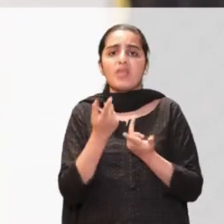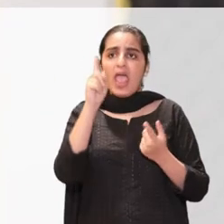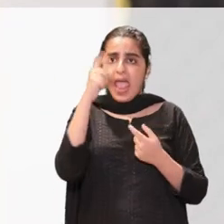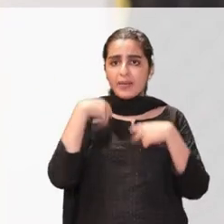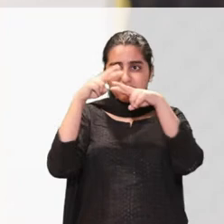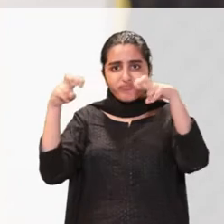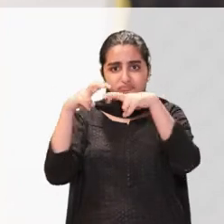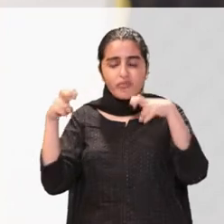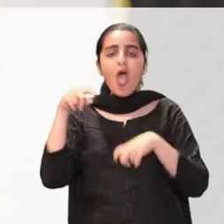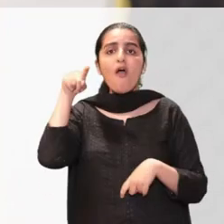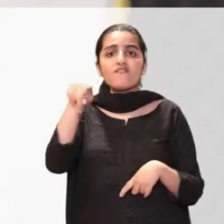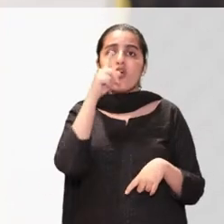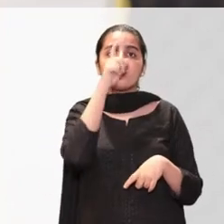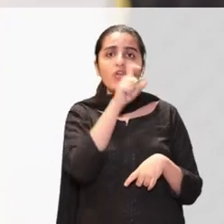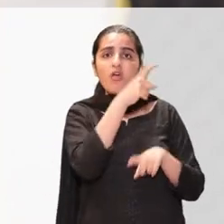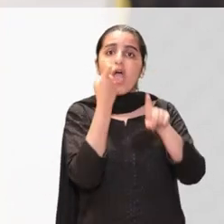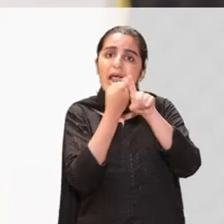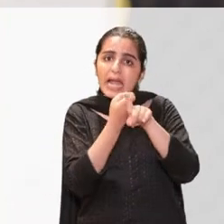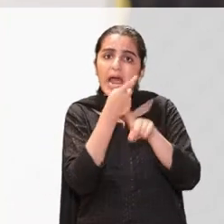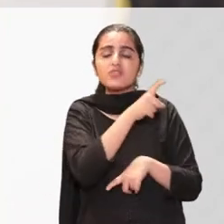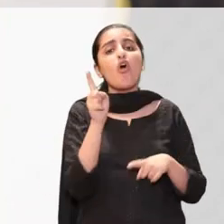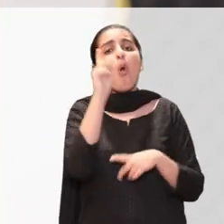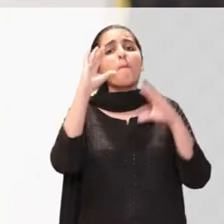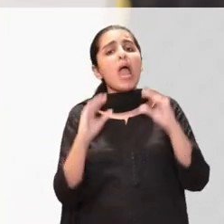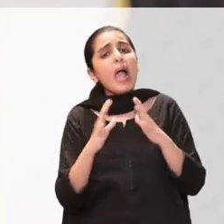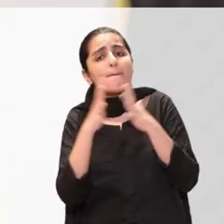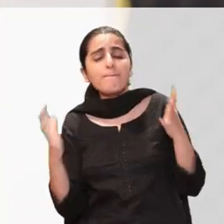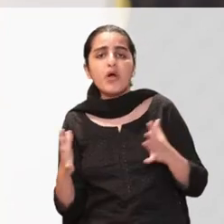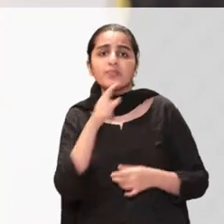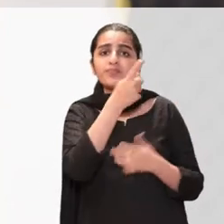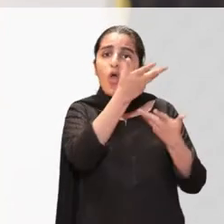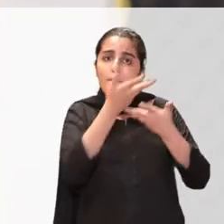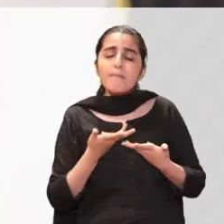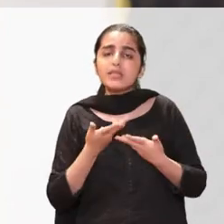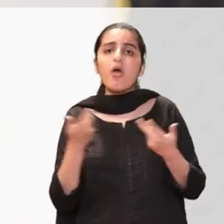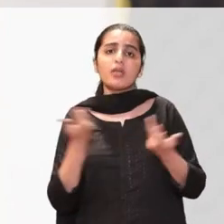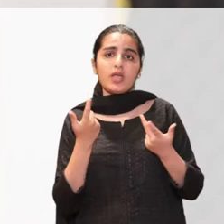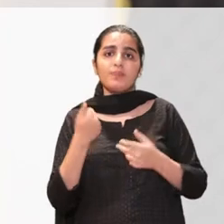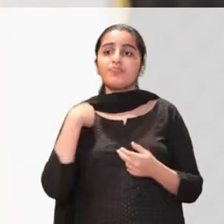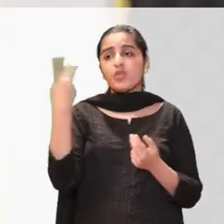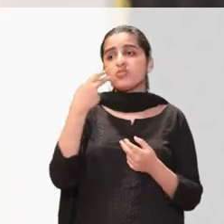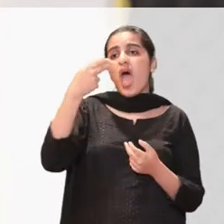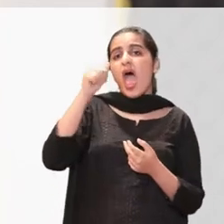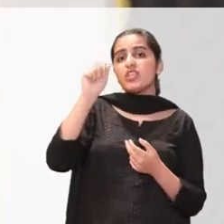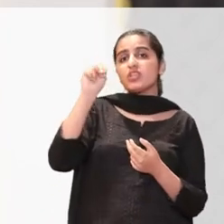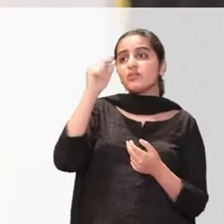बच्ची छोटी सी और वह बहुत तेज बोलती है तो हर अदा निराली नहीं बन सकता उस पर कोइंसिडेंस है हमारे यहां बहुत